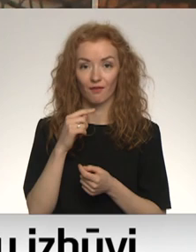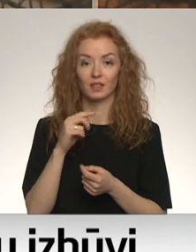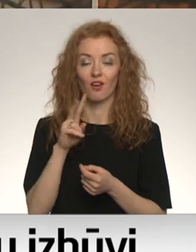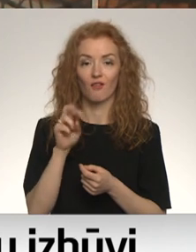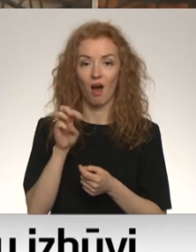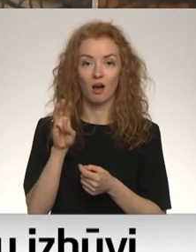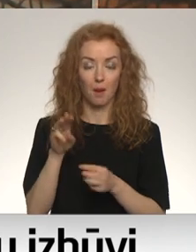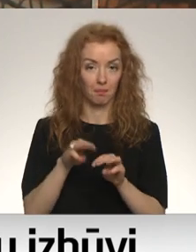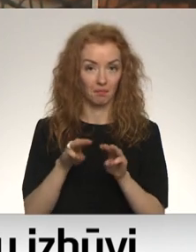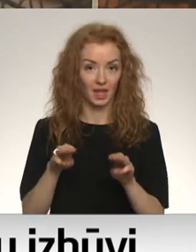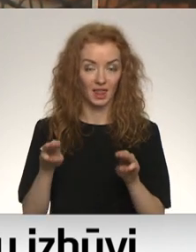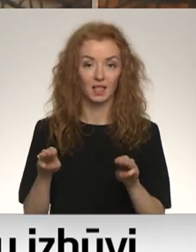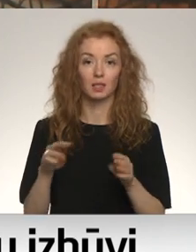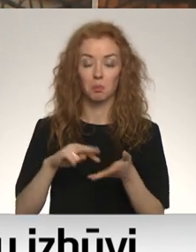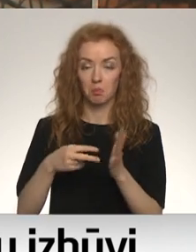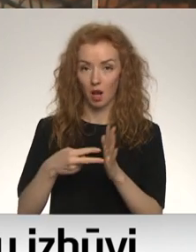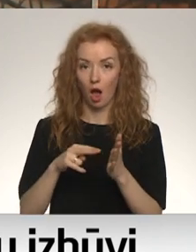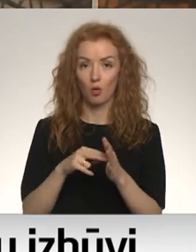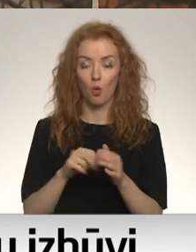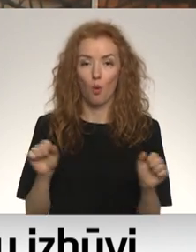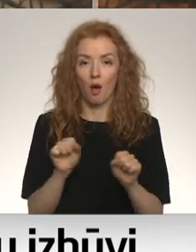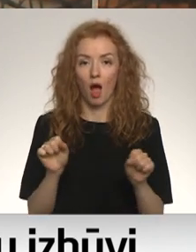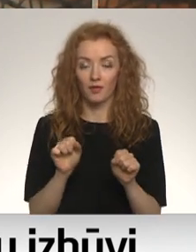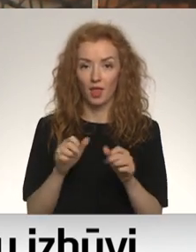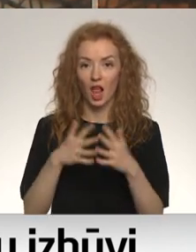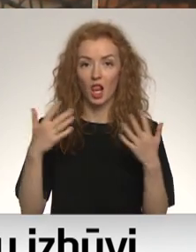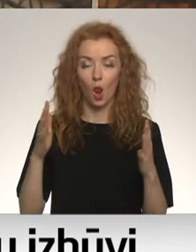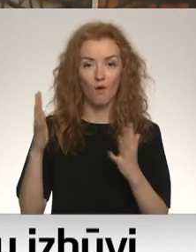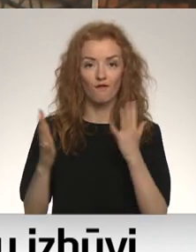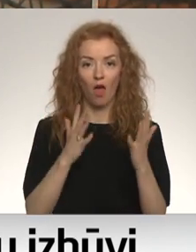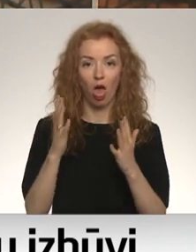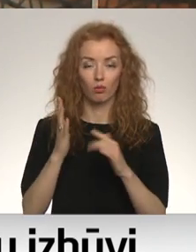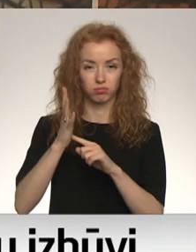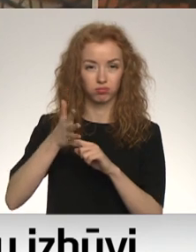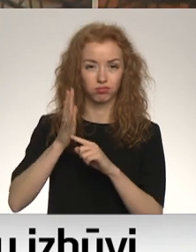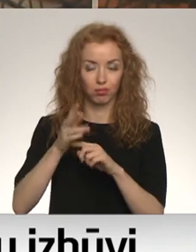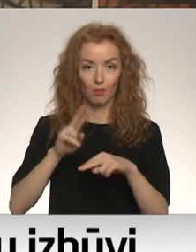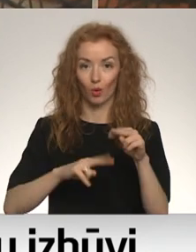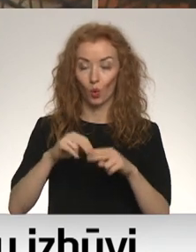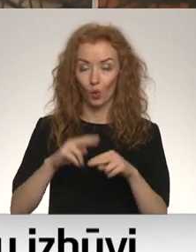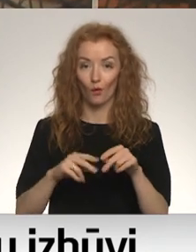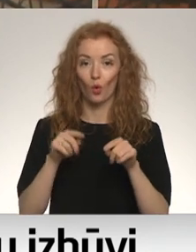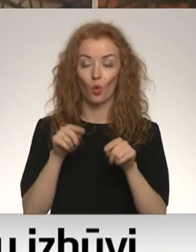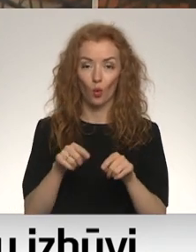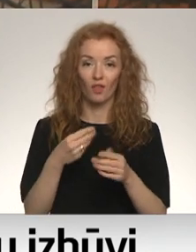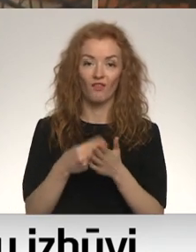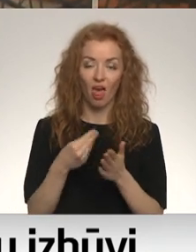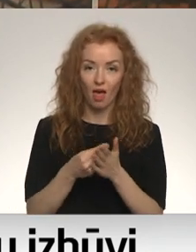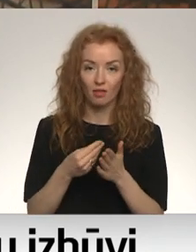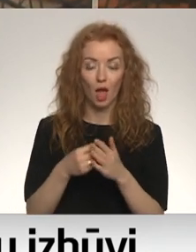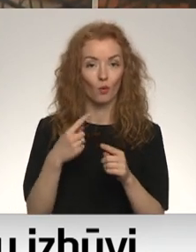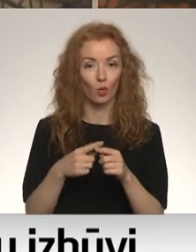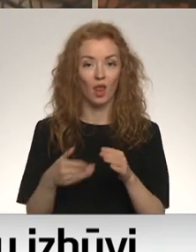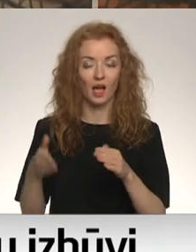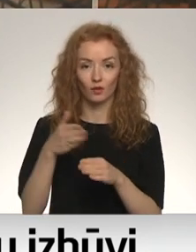aizsardzības un reģionālās attīstības ministrija plāno pātrināt lielo vēja parku izbūvi, ietekmes uz vidi novērtējumu aizstājot ar